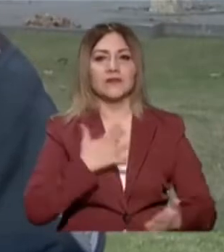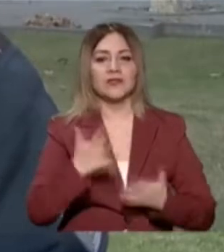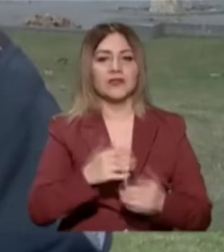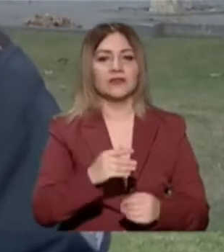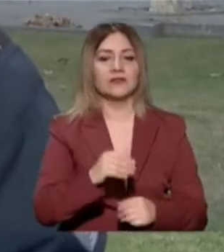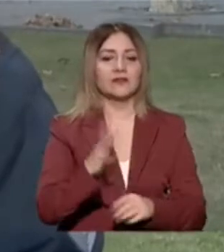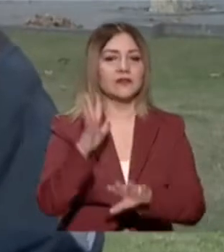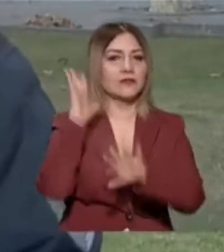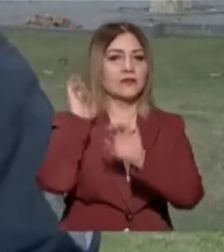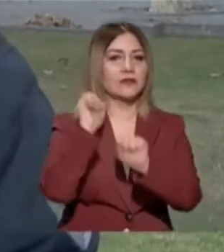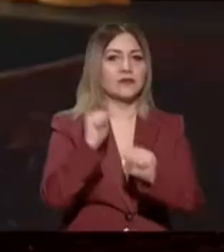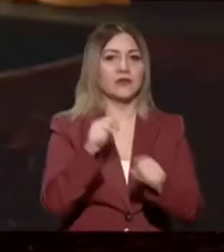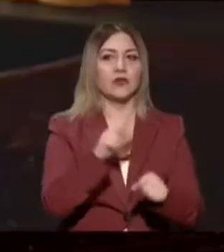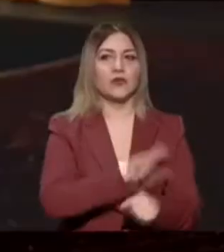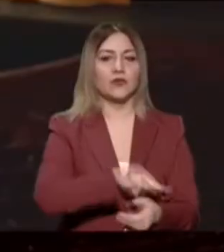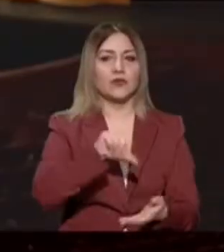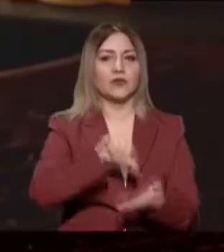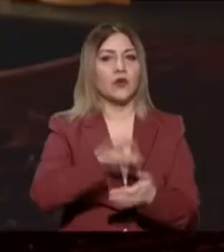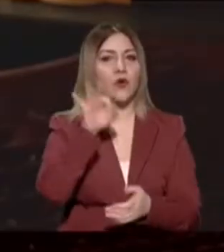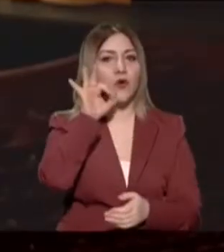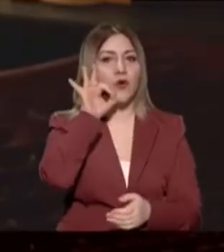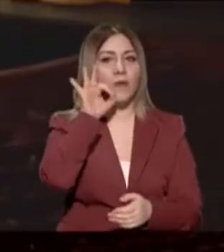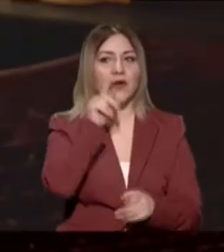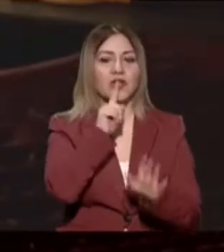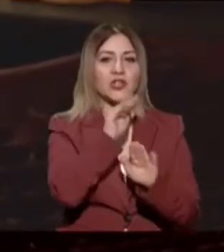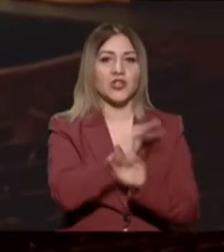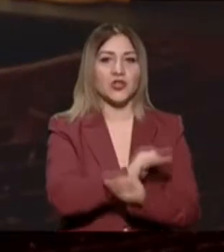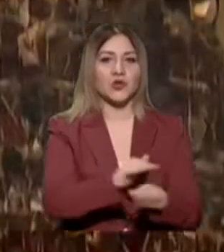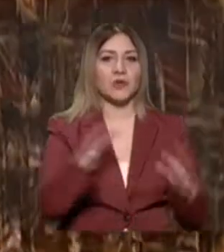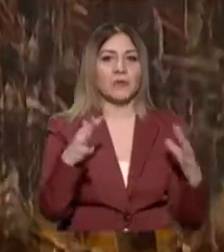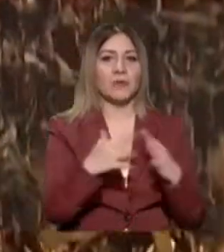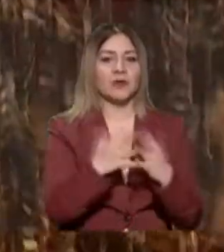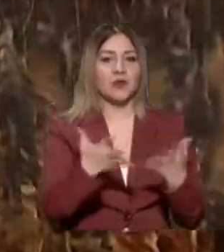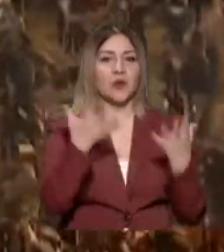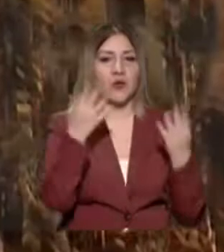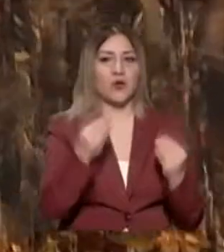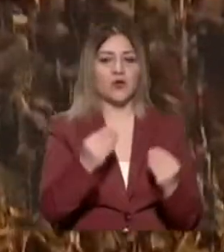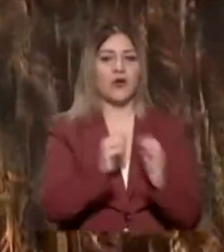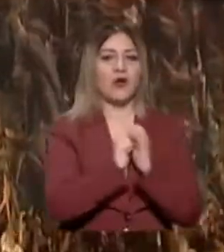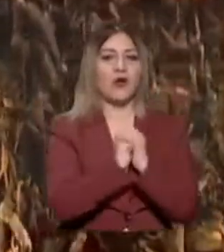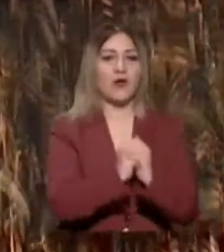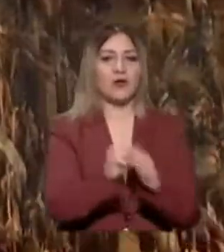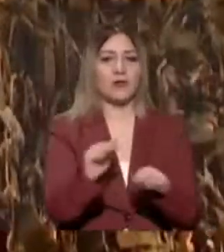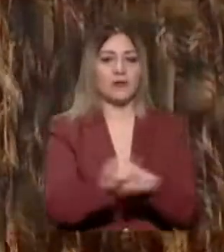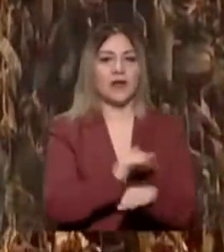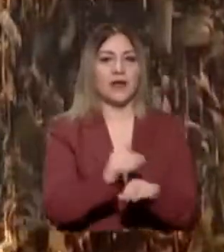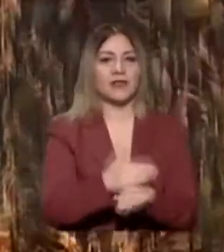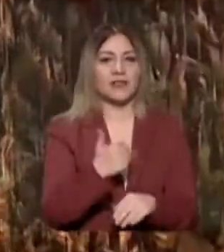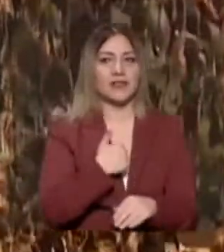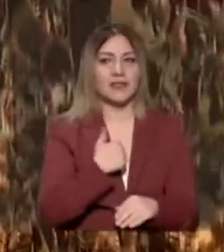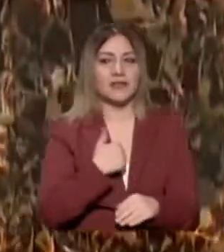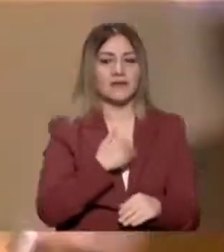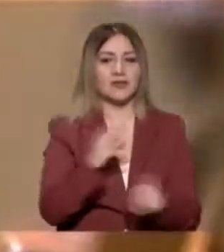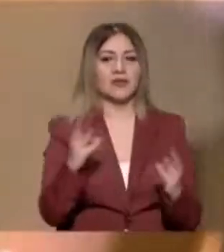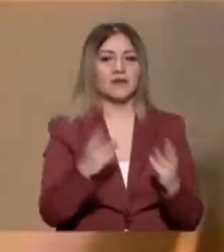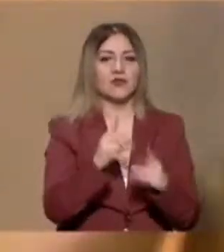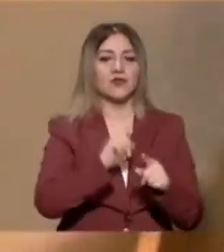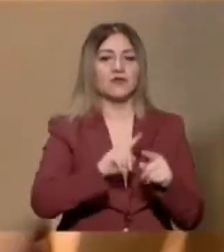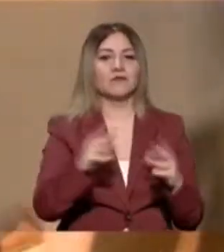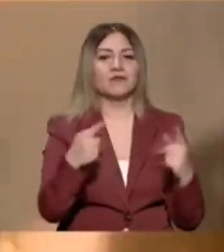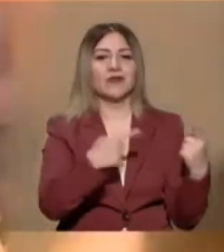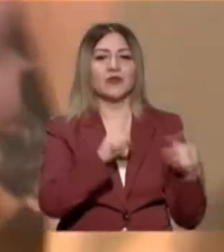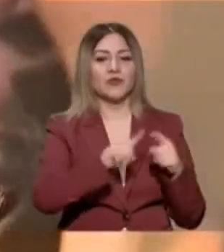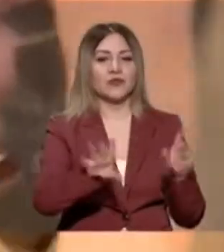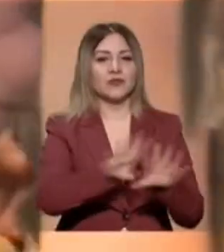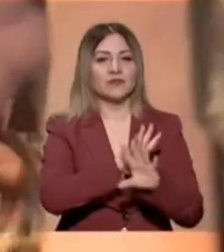թիկունքային մեծ աշխատանքի մեջ։ Օպերայի բեմի լռության մեջ պատերազմի օրերին աղոթք ու բարեմաղթանքներ էին, կրակը շուտ դադարի և